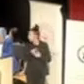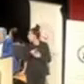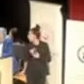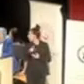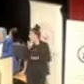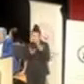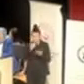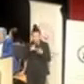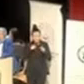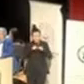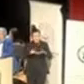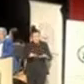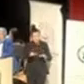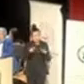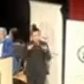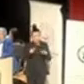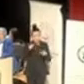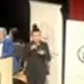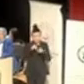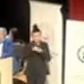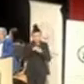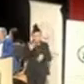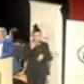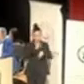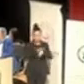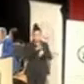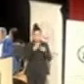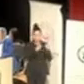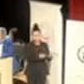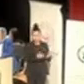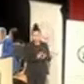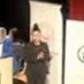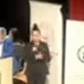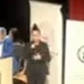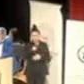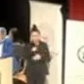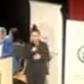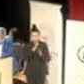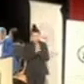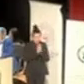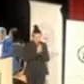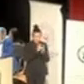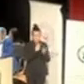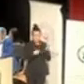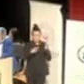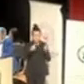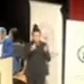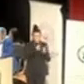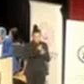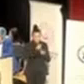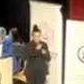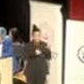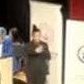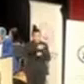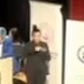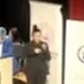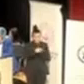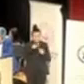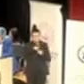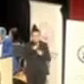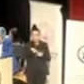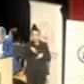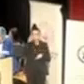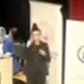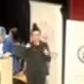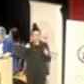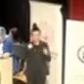yapılmaktadır. Kurumsal olarak güvenlik alanı oldukça fazla hassasiyet göstermekteyiz. Çünkü bu eserler ticari dolaşımda ve güncel eserler. Gerçekleştirilen teknik